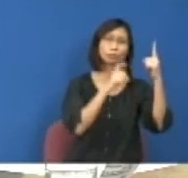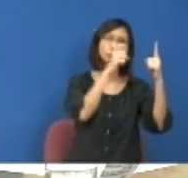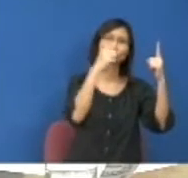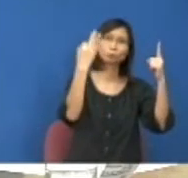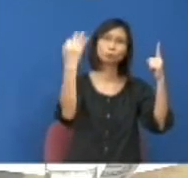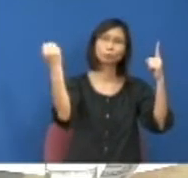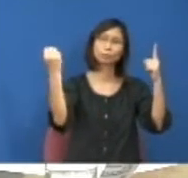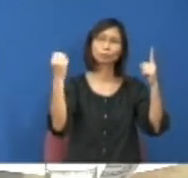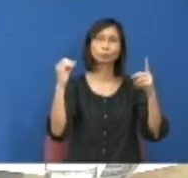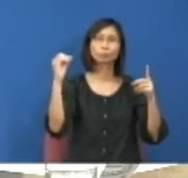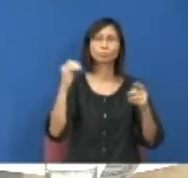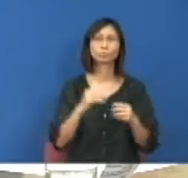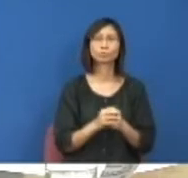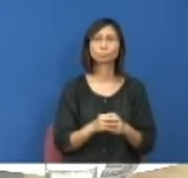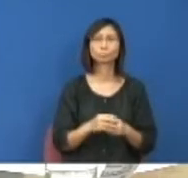1930年，即係